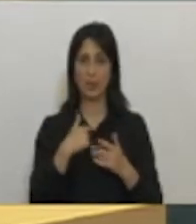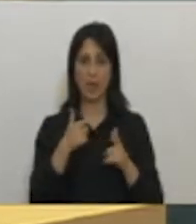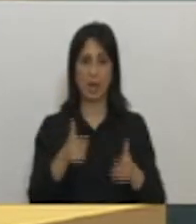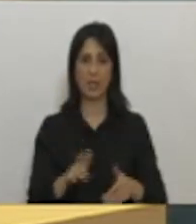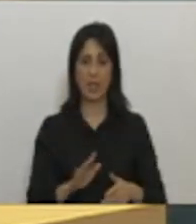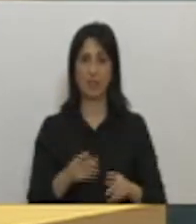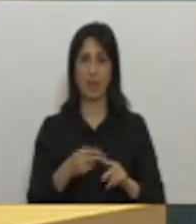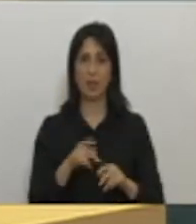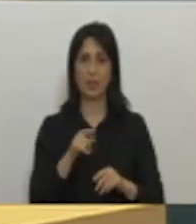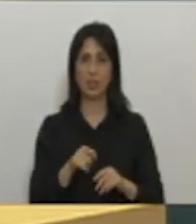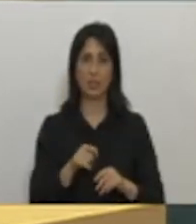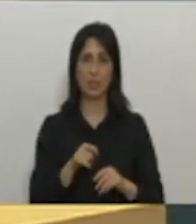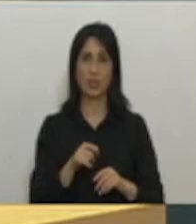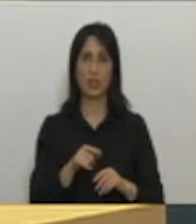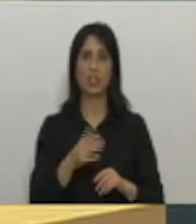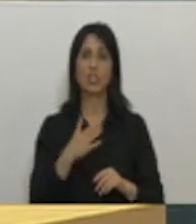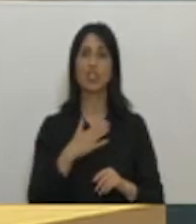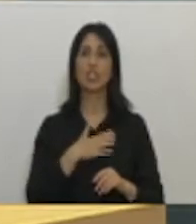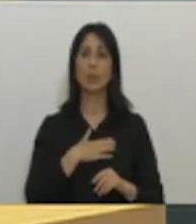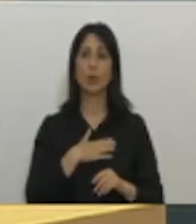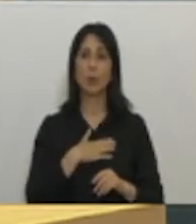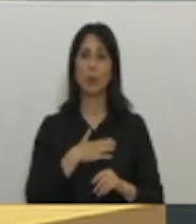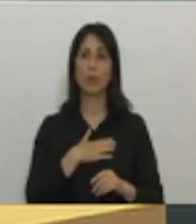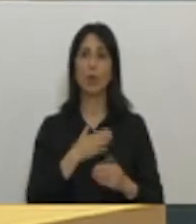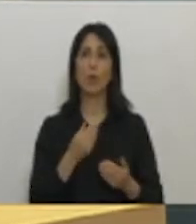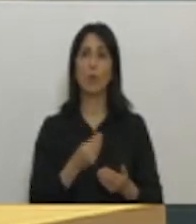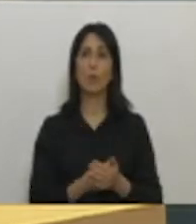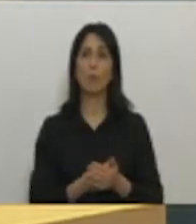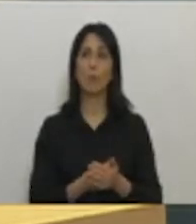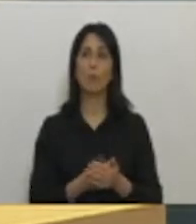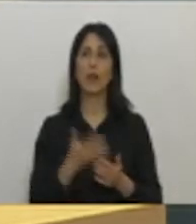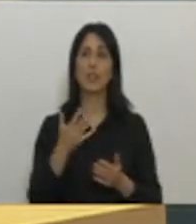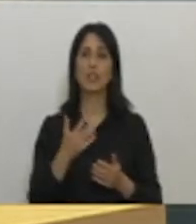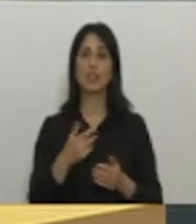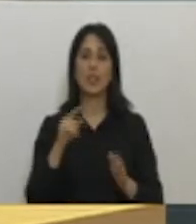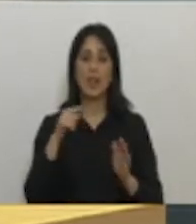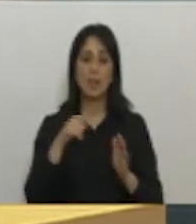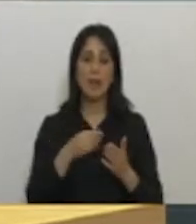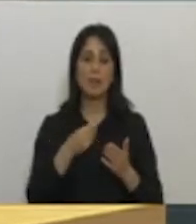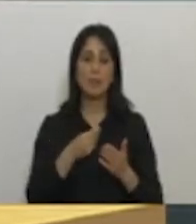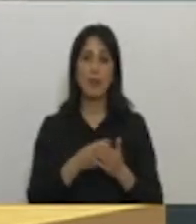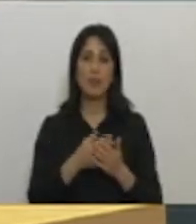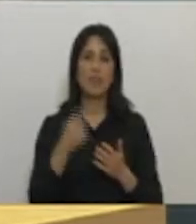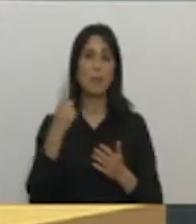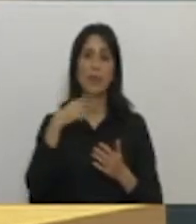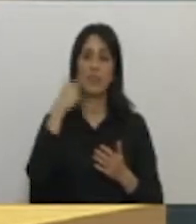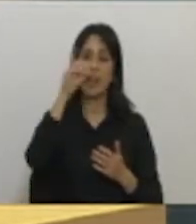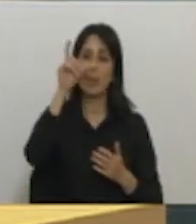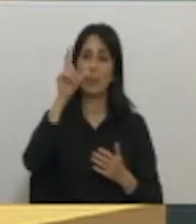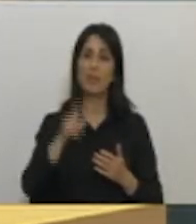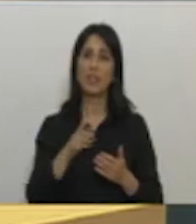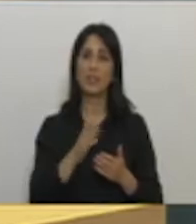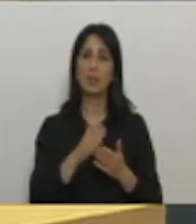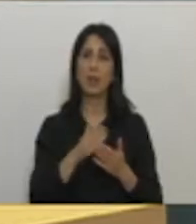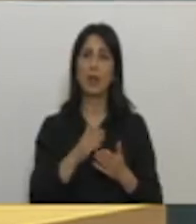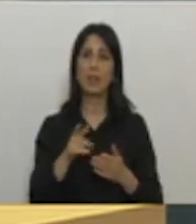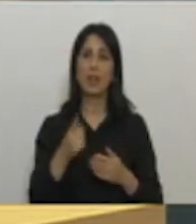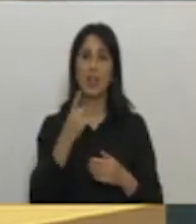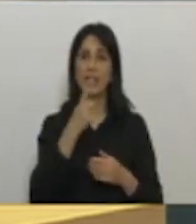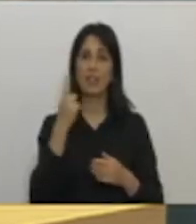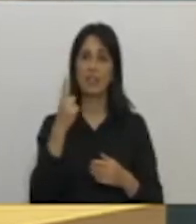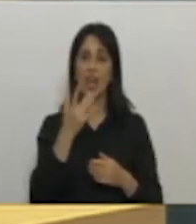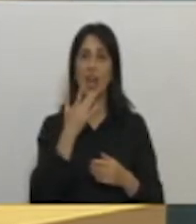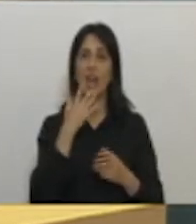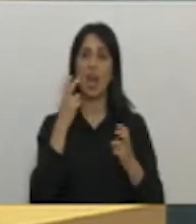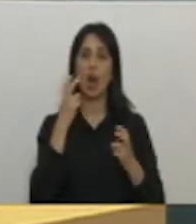დაგეთანხმები ამაში. ჩემო პატივცემულო, ღრმად პატივცემულო, რომ მინდა პირველი პირი ხარ და მიმაჩნიათ, რომ ერთ-ერთი